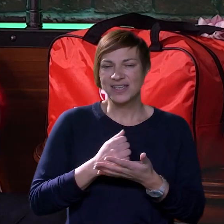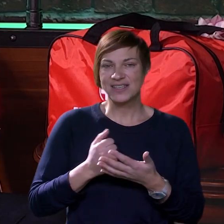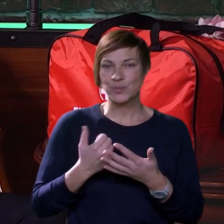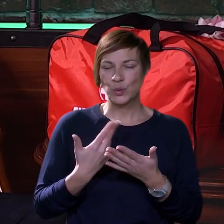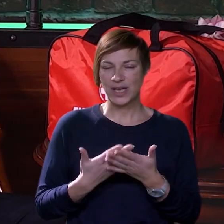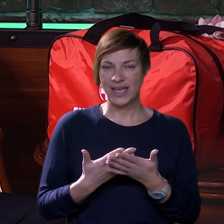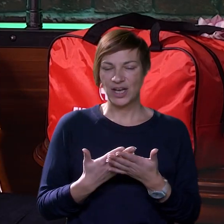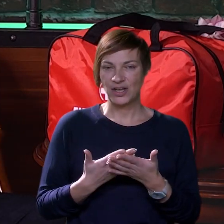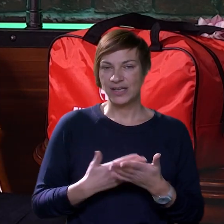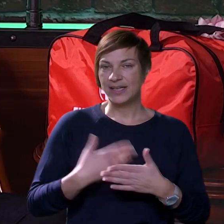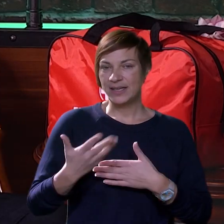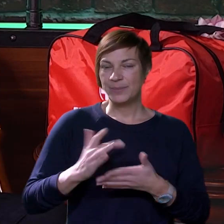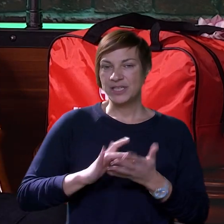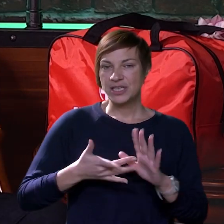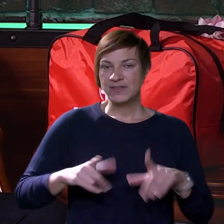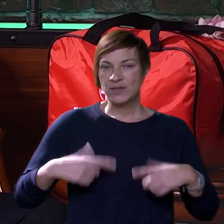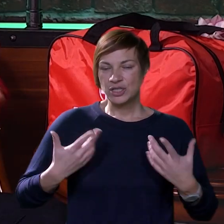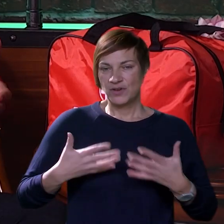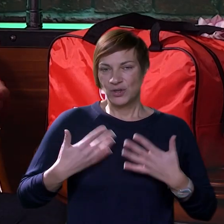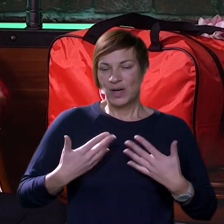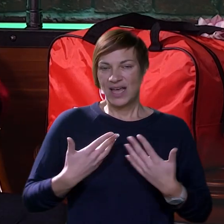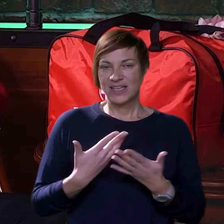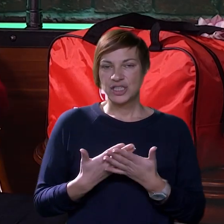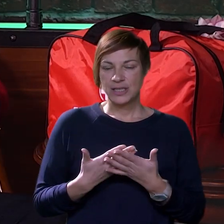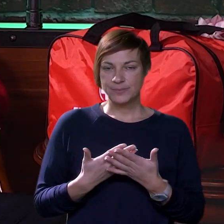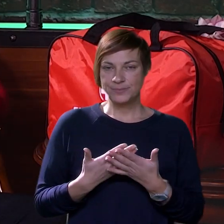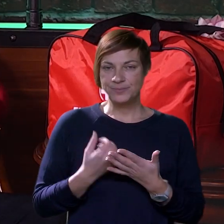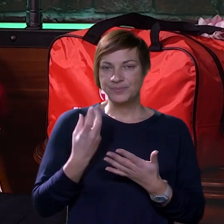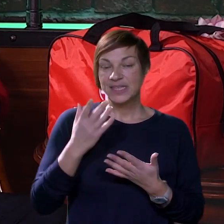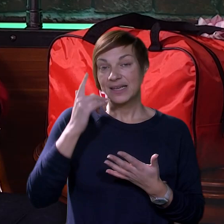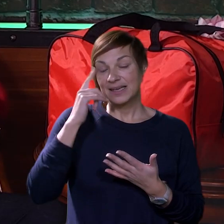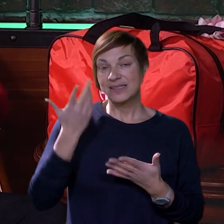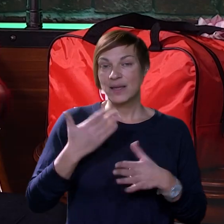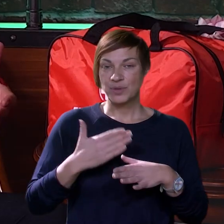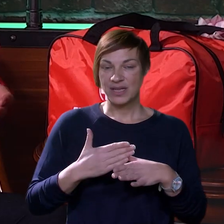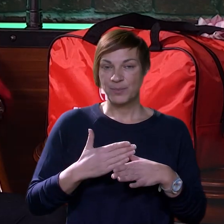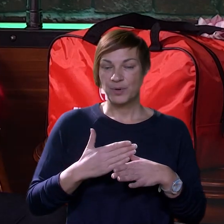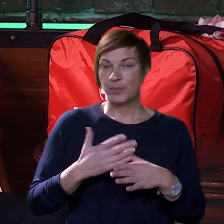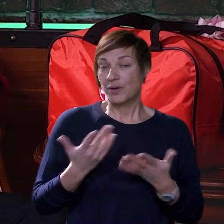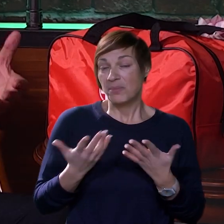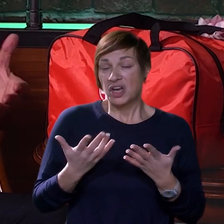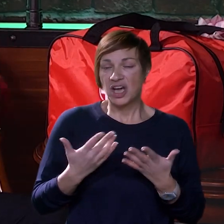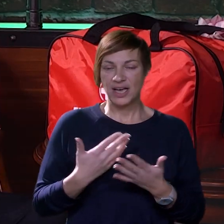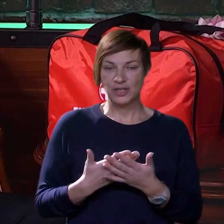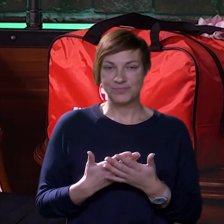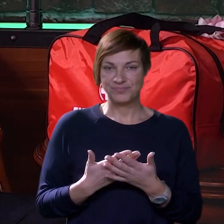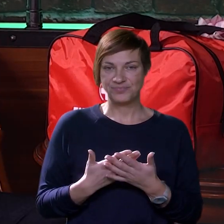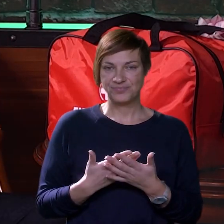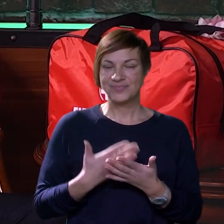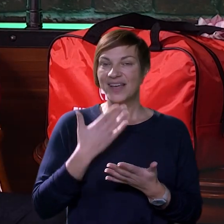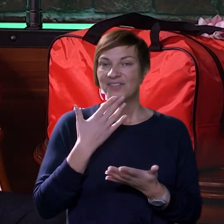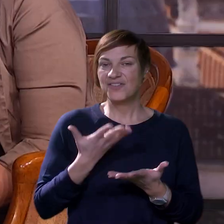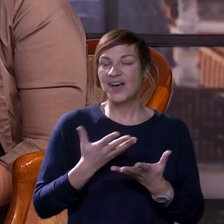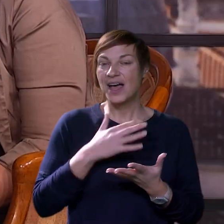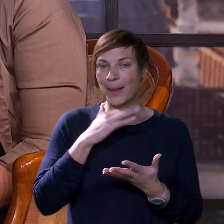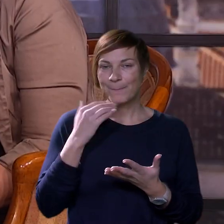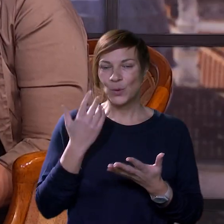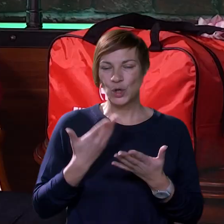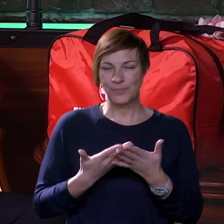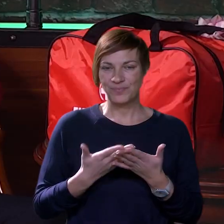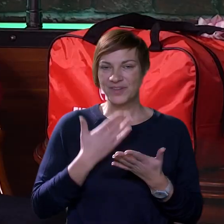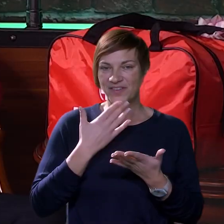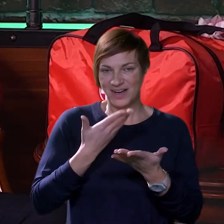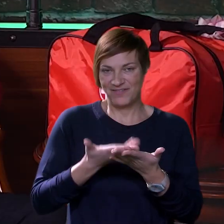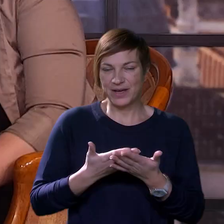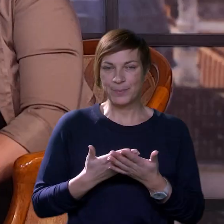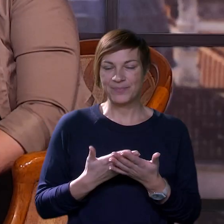ispunjenijim. Bit će mu sve u životu lakše. Sve u životu lakše kad zna da je nekome pomogao. Na bilo koji način. Tako je. Hvala vam puno. Nema na